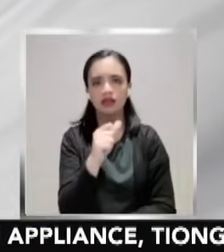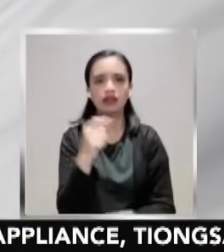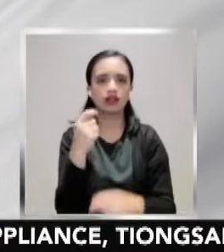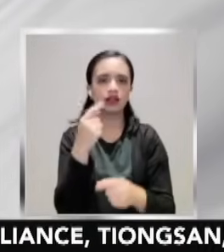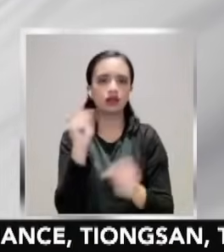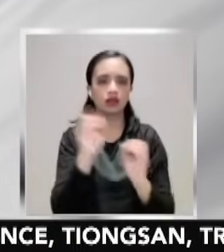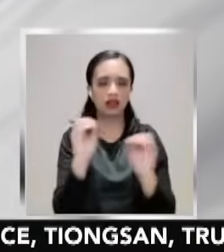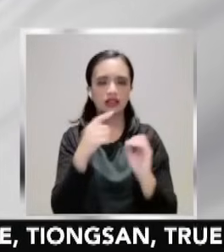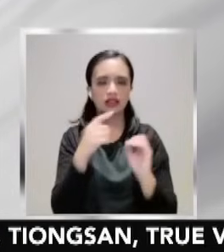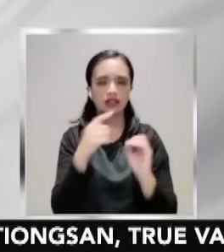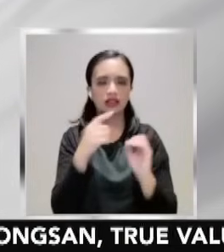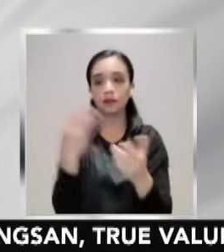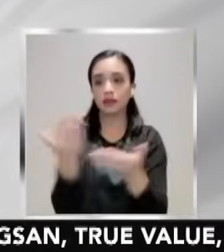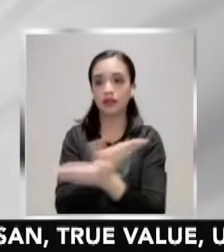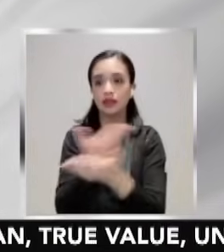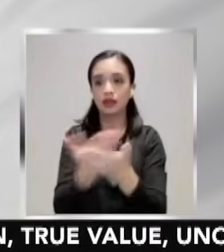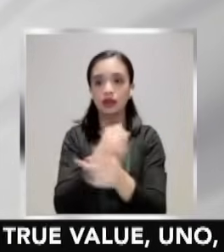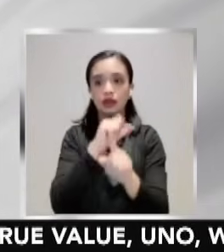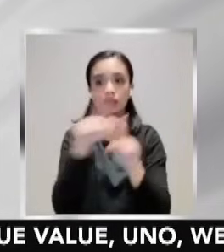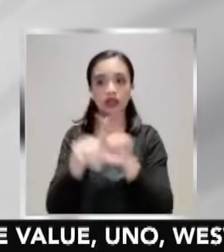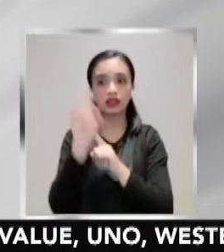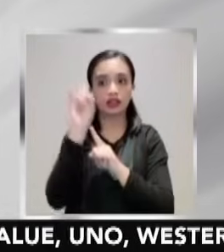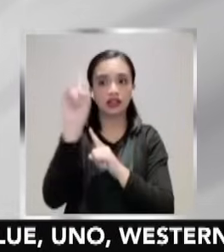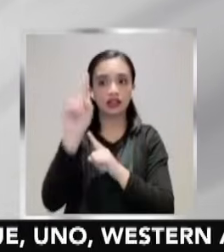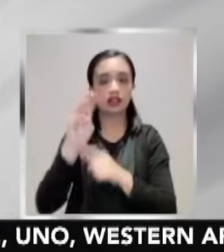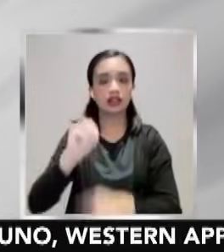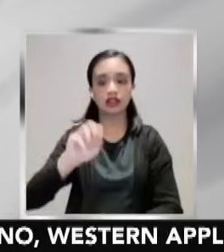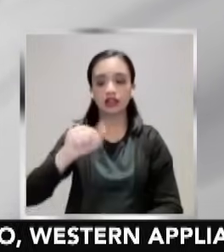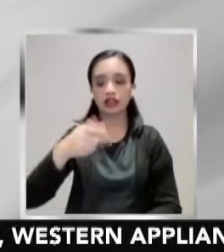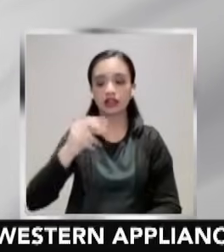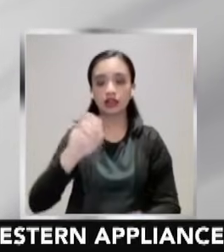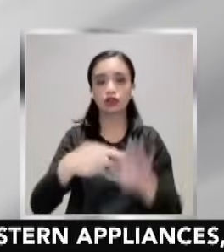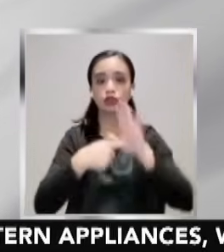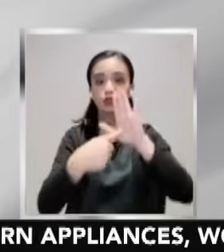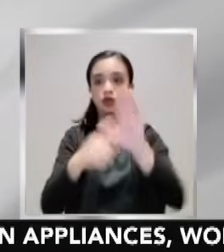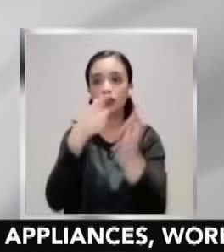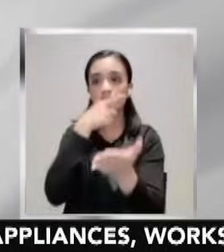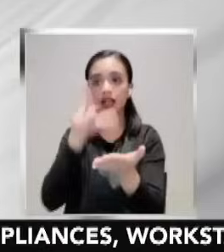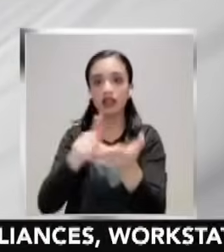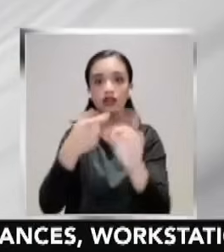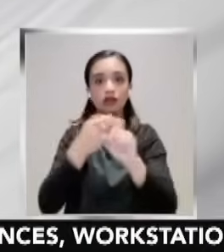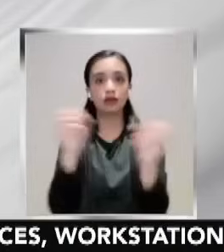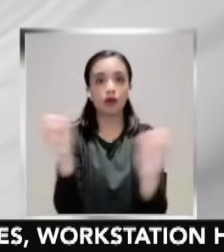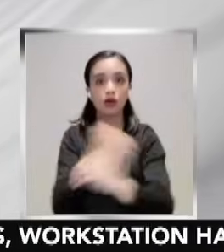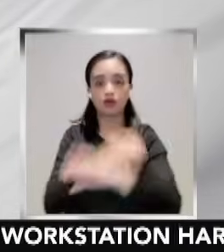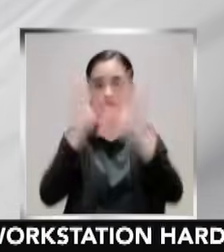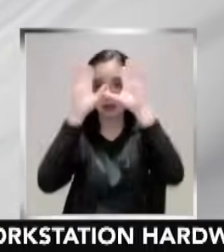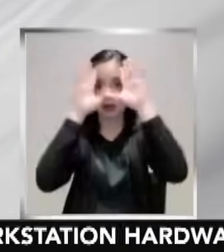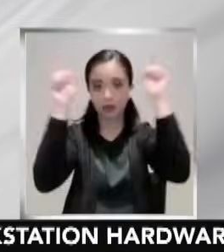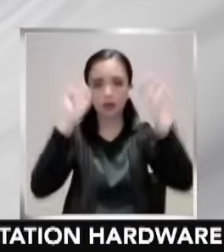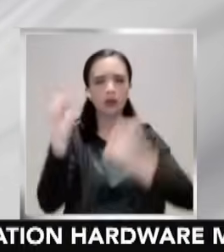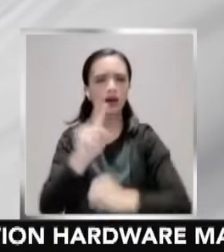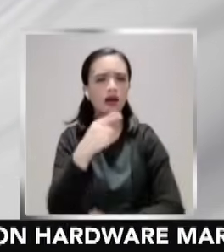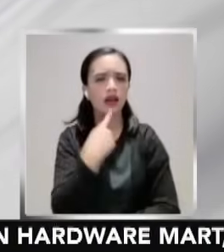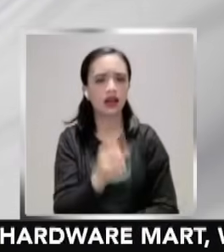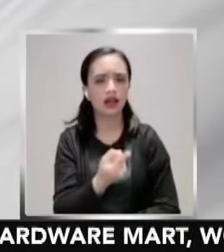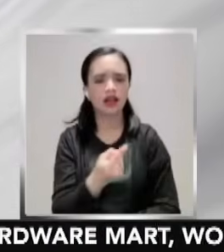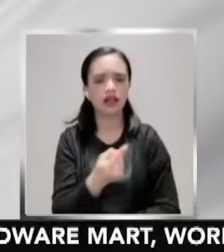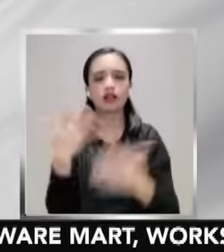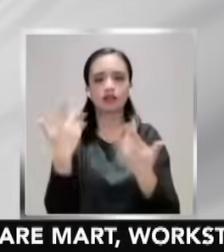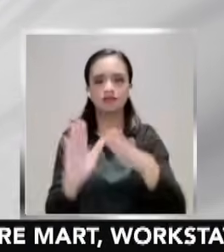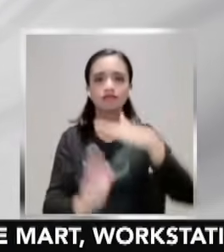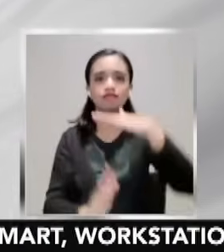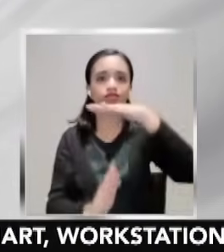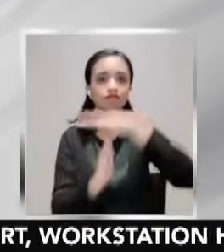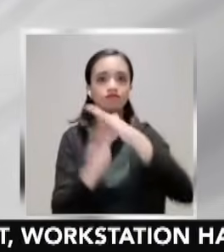media post ipinakita ni Magno ang sulat mula sa office of the President na nagsasabing nag-expire na ang kanyang tenure sa